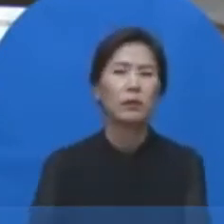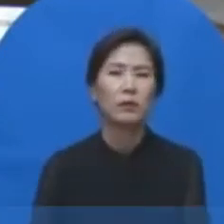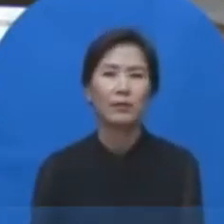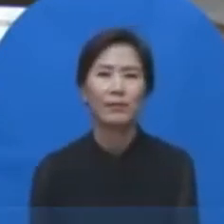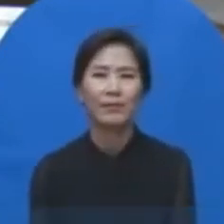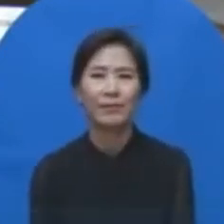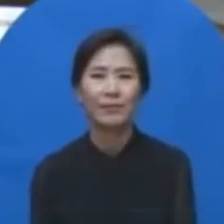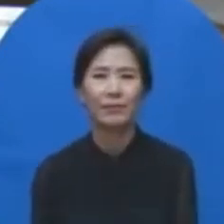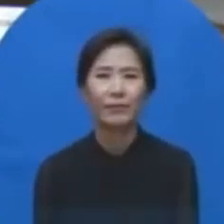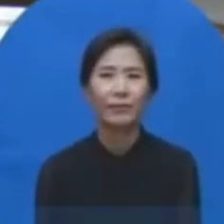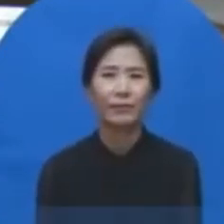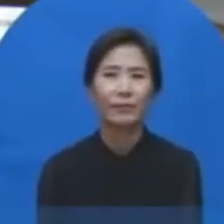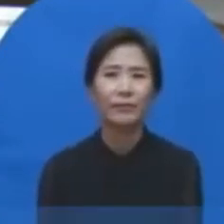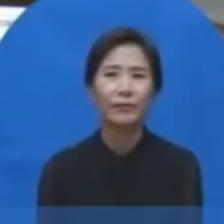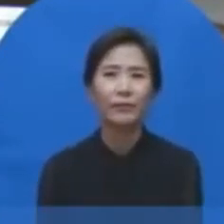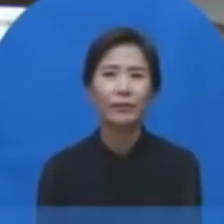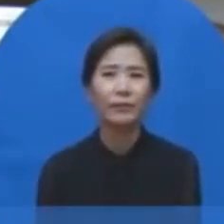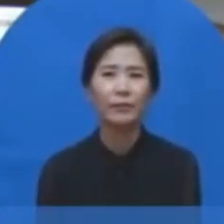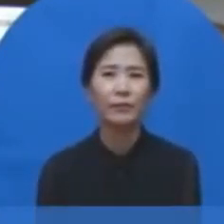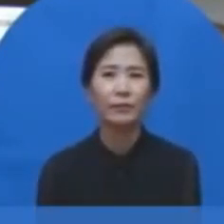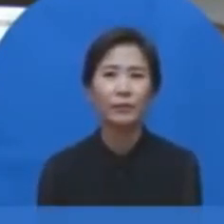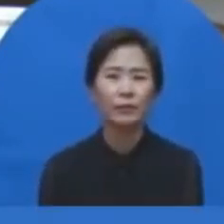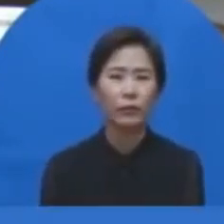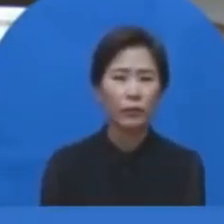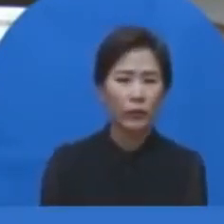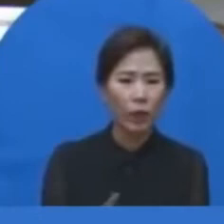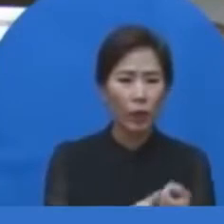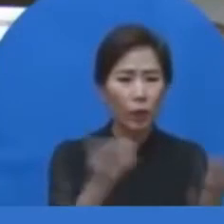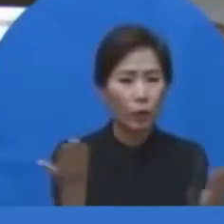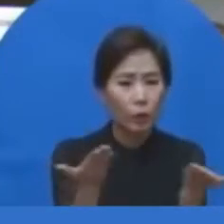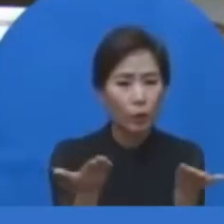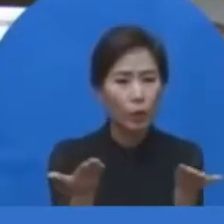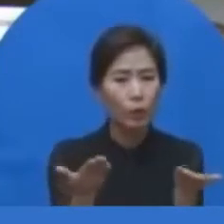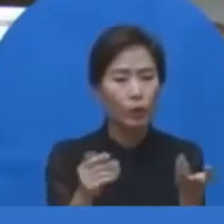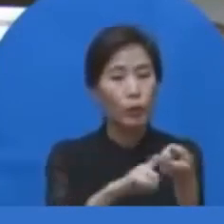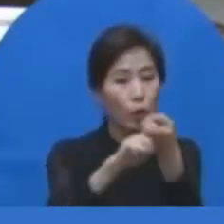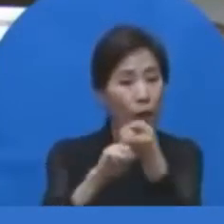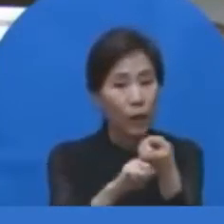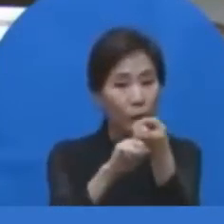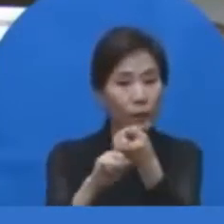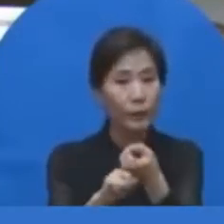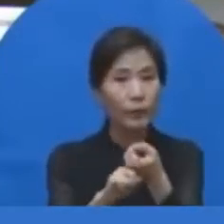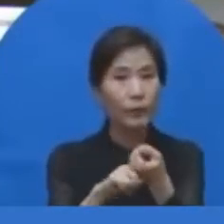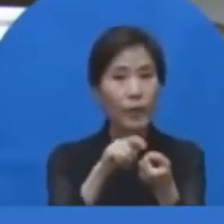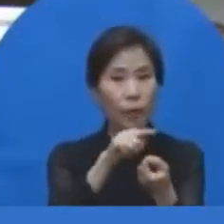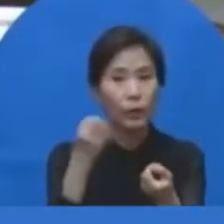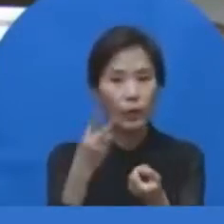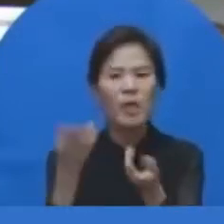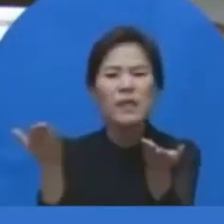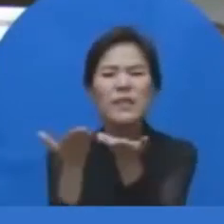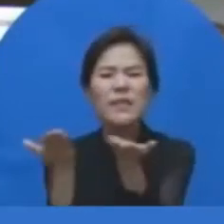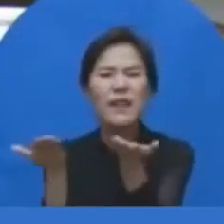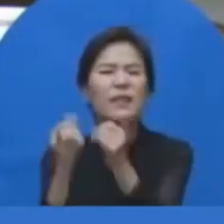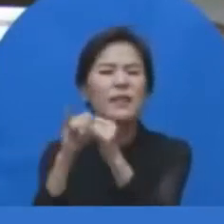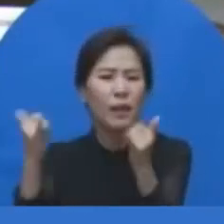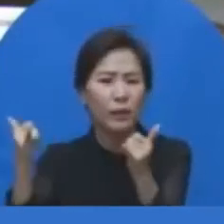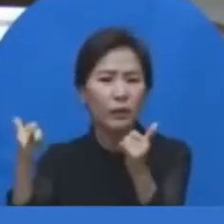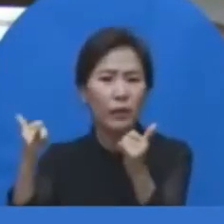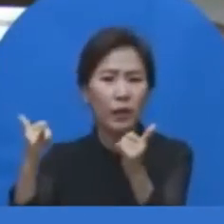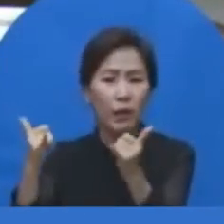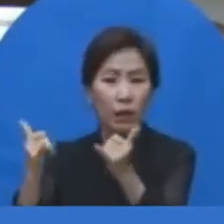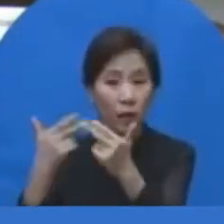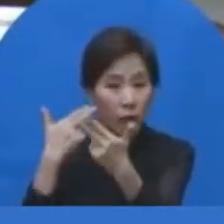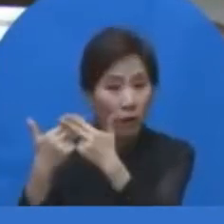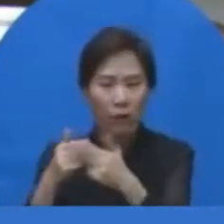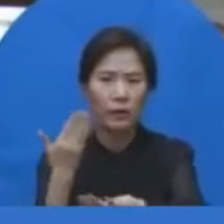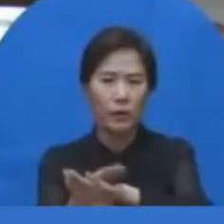겁니다. 그다음에 이제 노동조합하고 직원단체가 조금 다른데요. 직원단체는 현재 재직하고 있는 사람들의